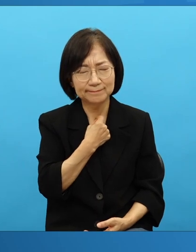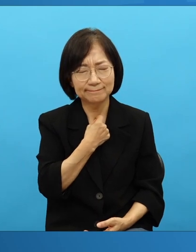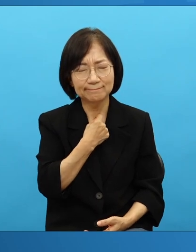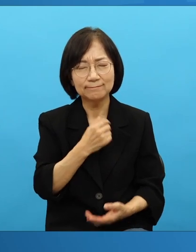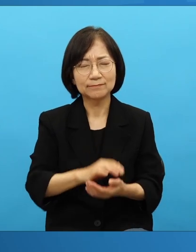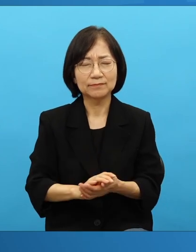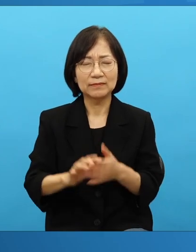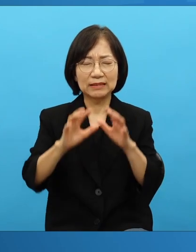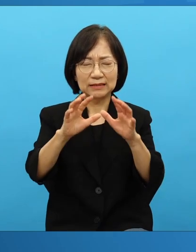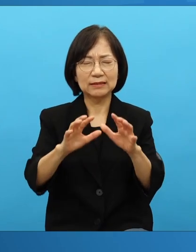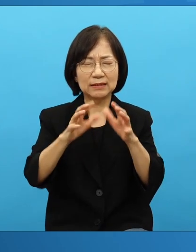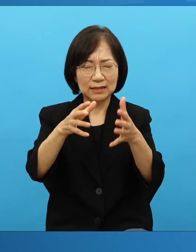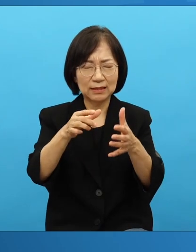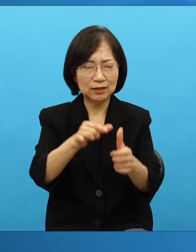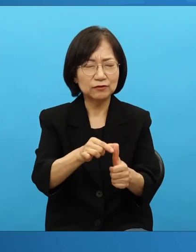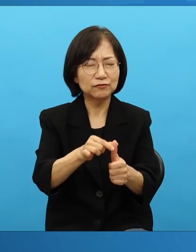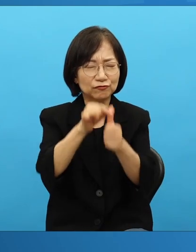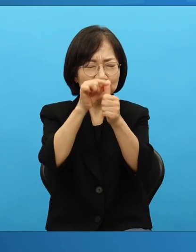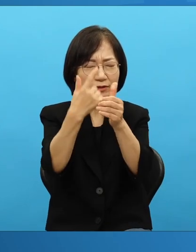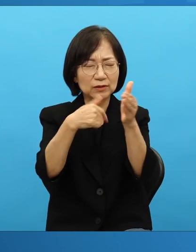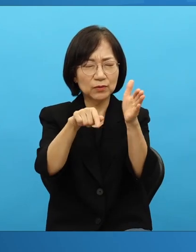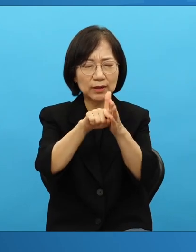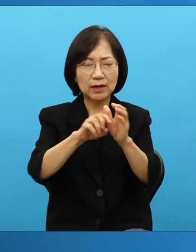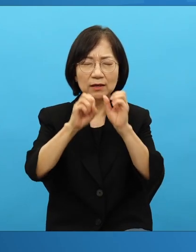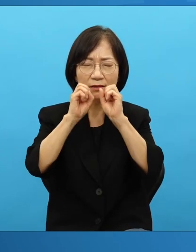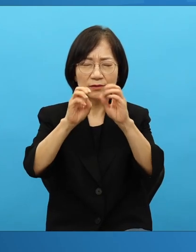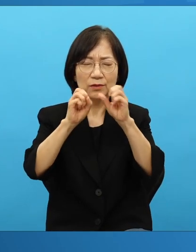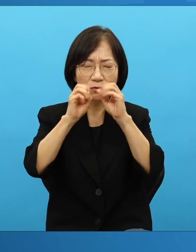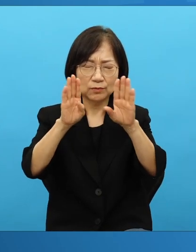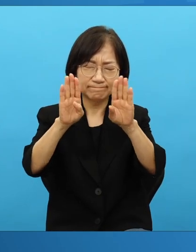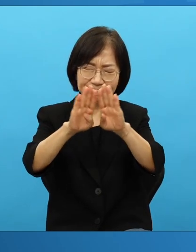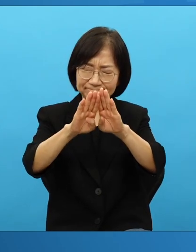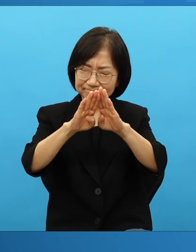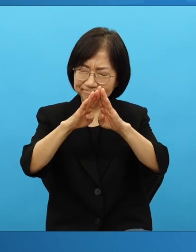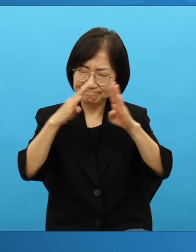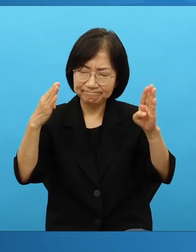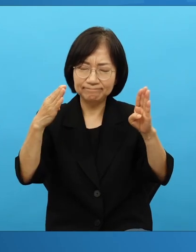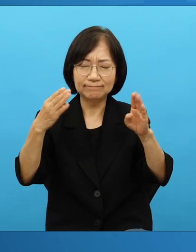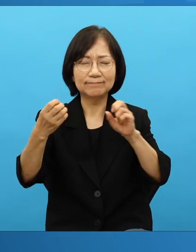세계 살리는 전도의 문이 열릴 줄 믿습니다.